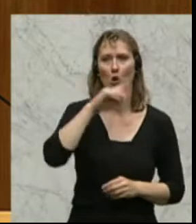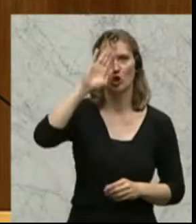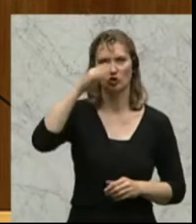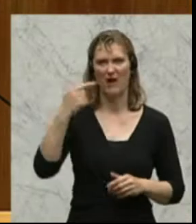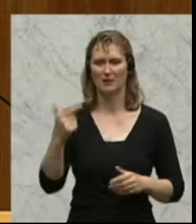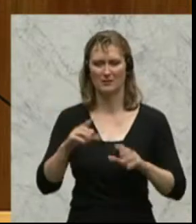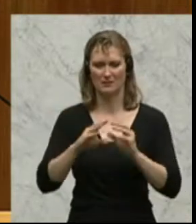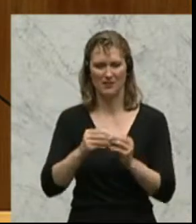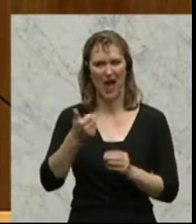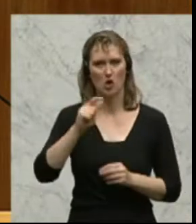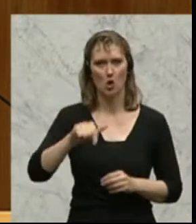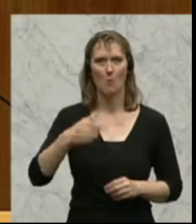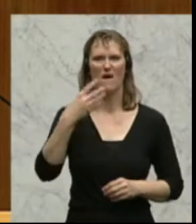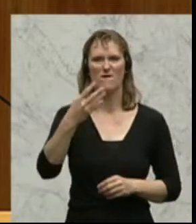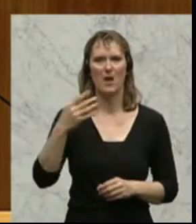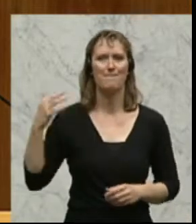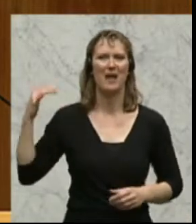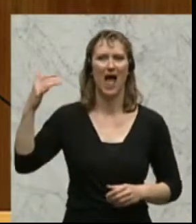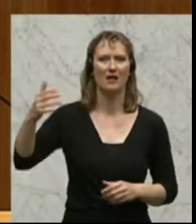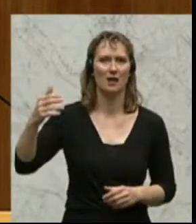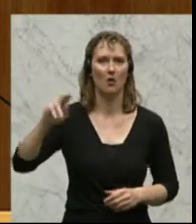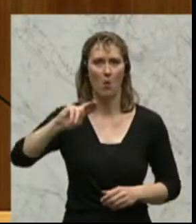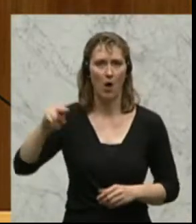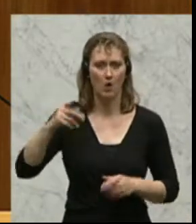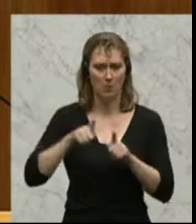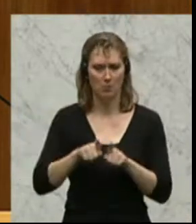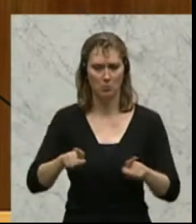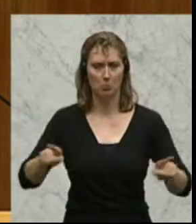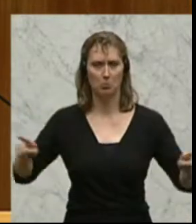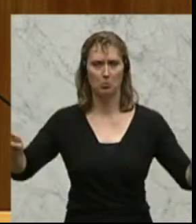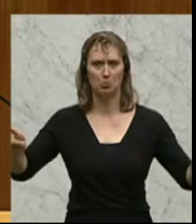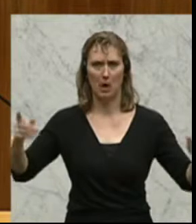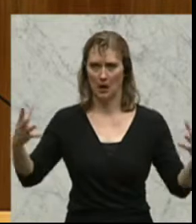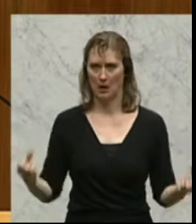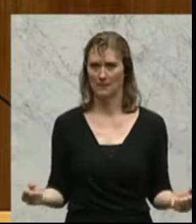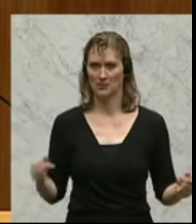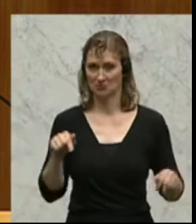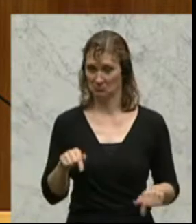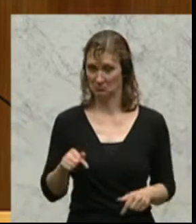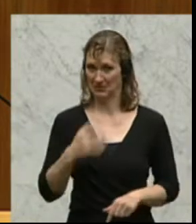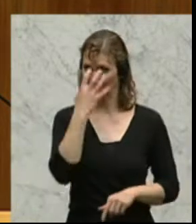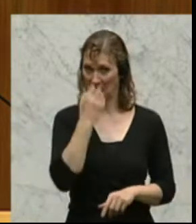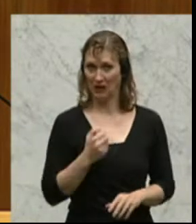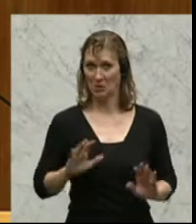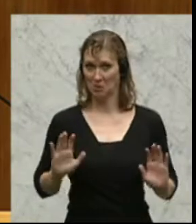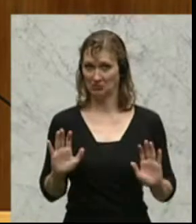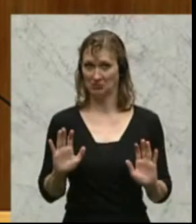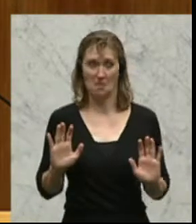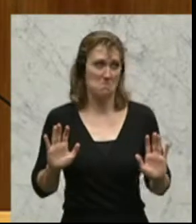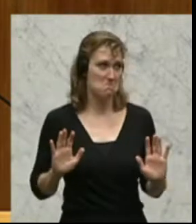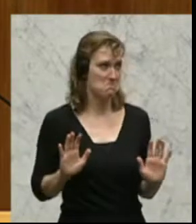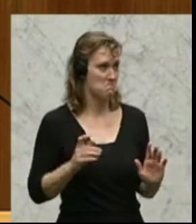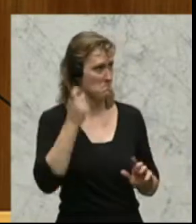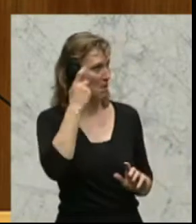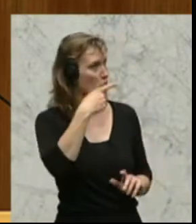1,4 Milliarden auseinander. Wie seriös finden Sie das, liebe Steuerzahler? Meiner